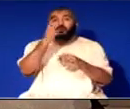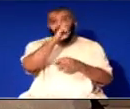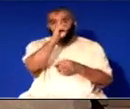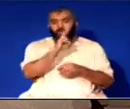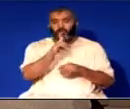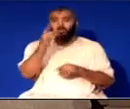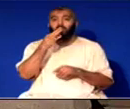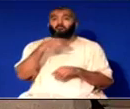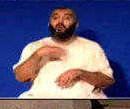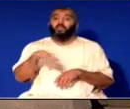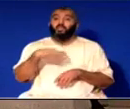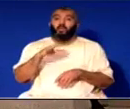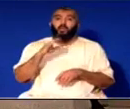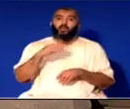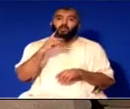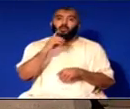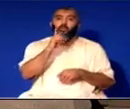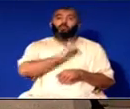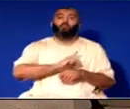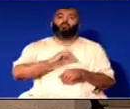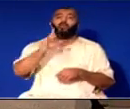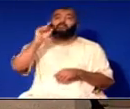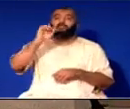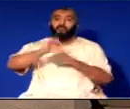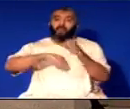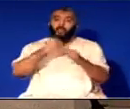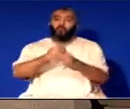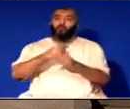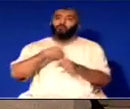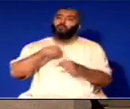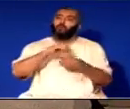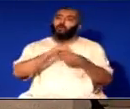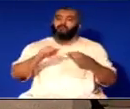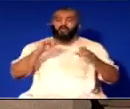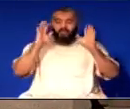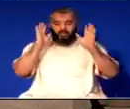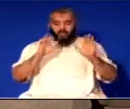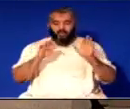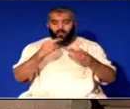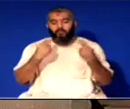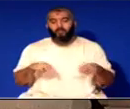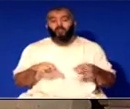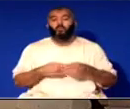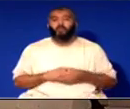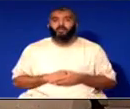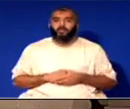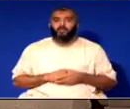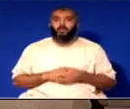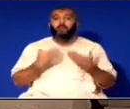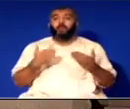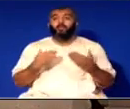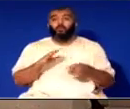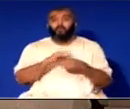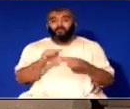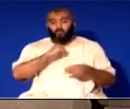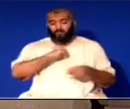سنة الآن راهي ولات ما تقدرش تصلي بالوقفة بسبب أنها جرت عملية جراحية رجعت تصلي بالكرسي تقول لك هل